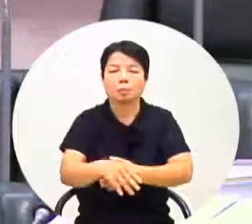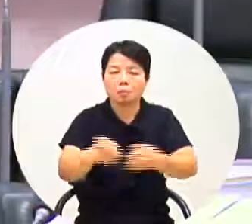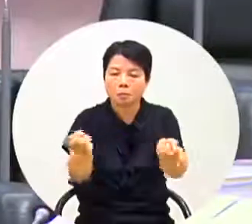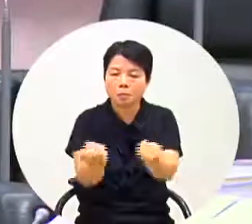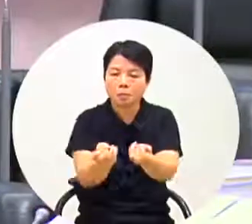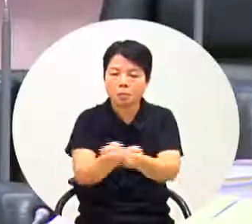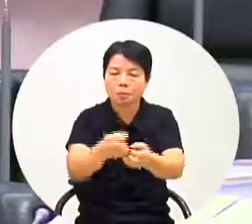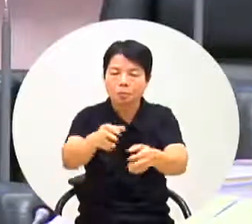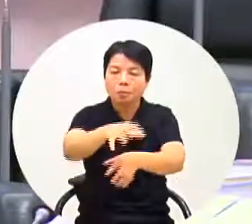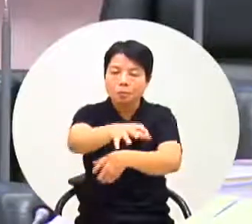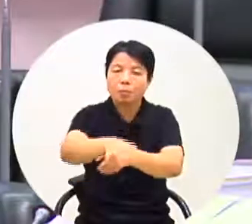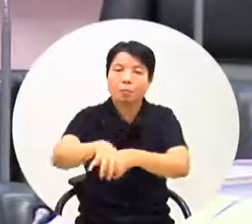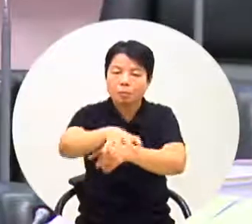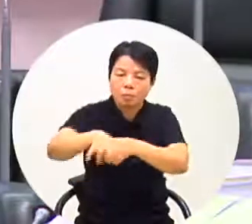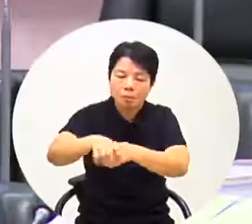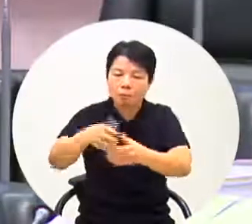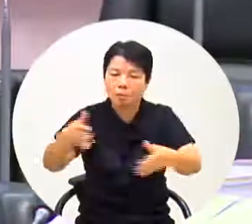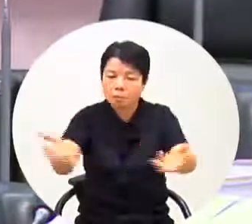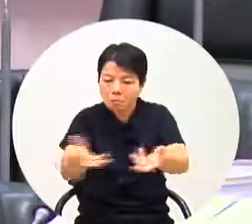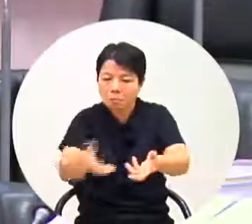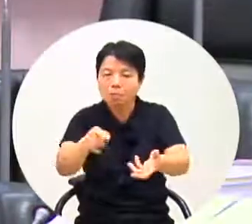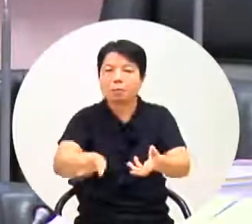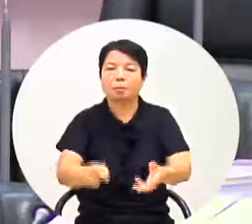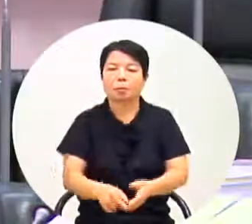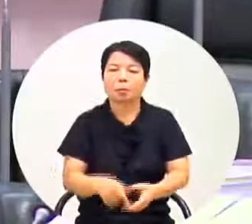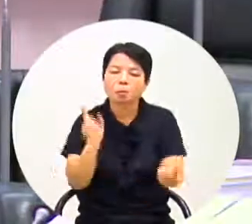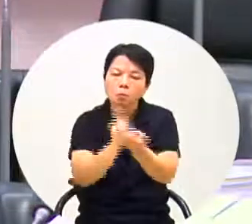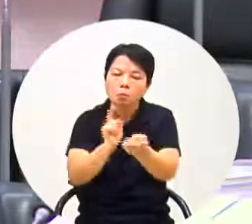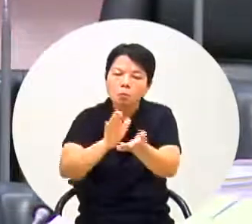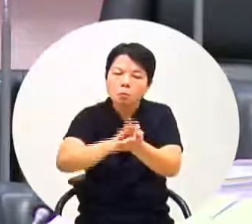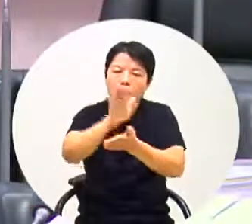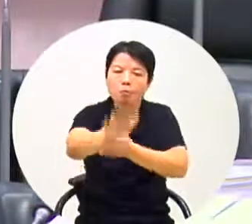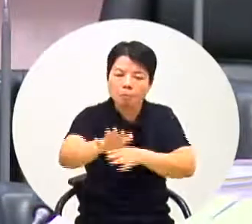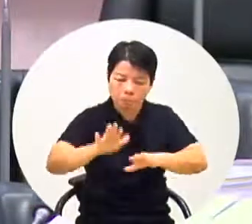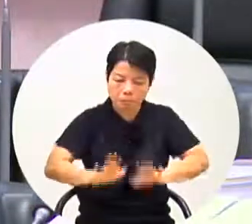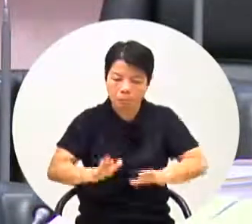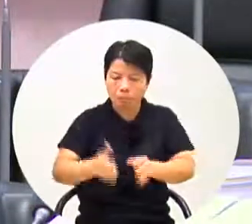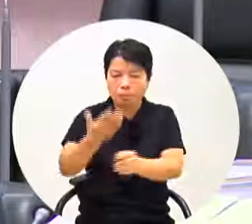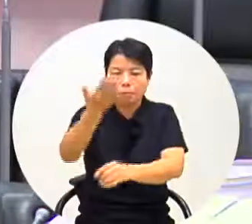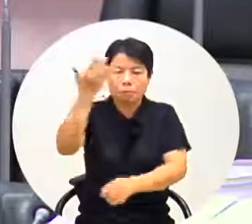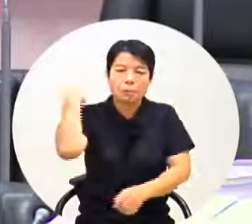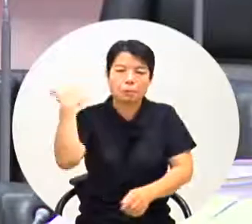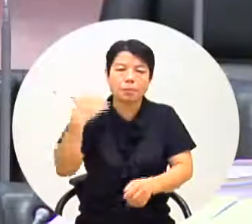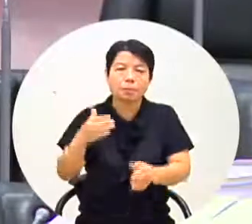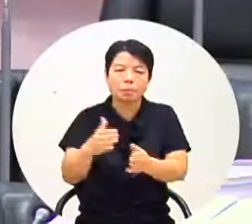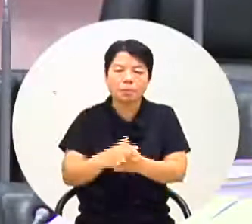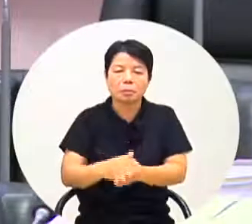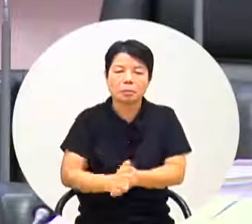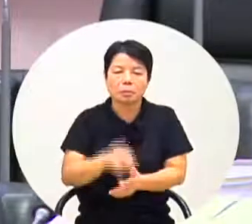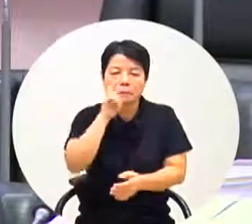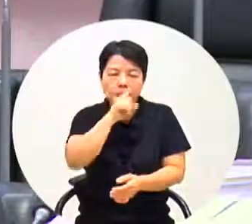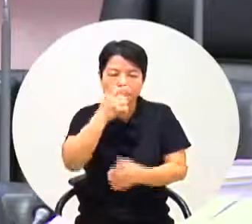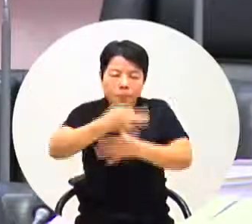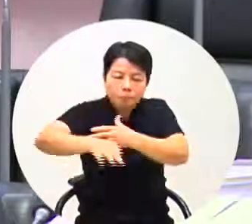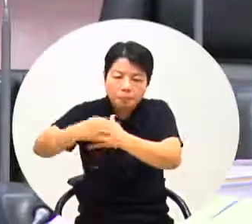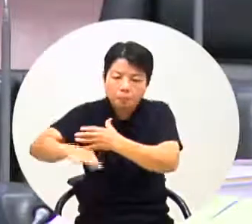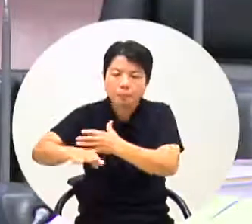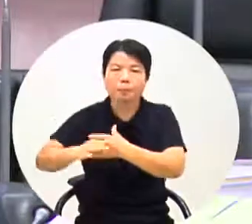好，对现在的问题也好，过去的成科也好，都能